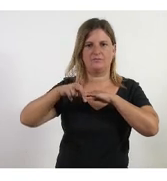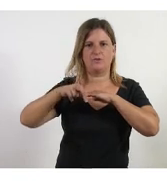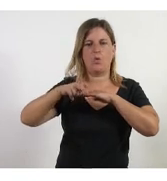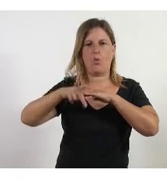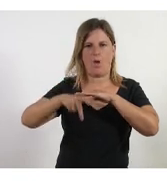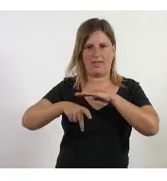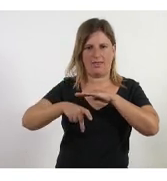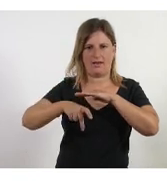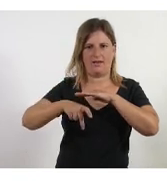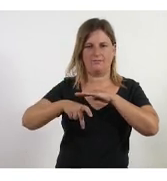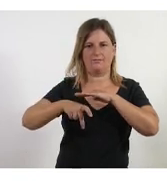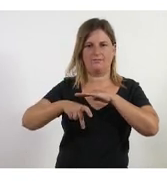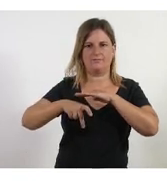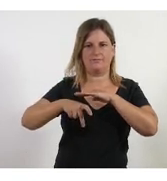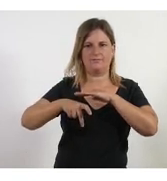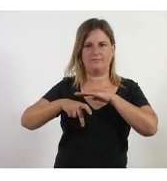Quatre.